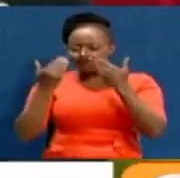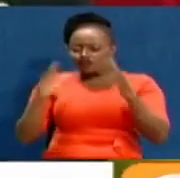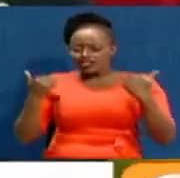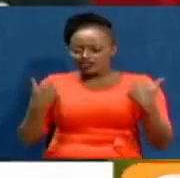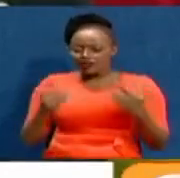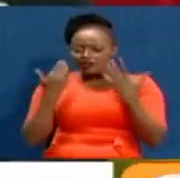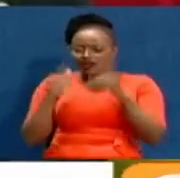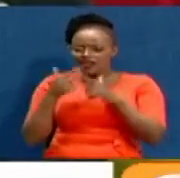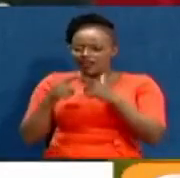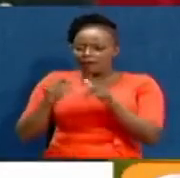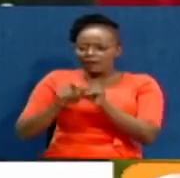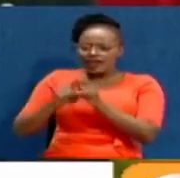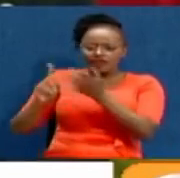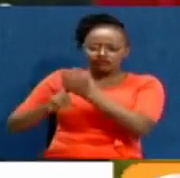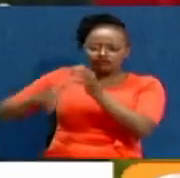Si ndio? Inaitwa relay.